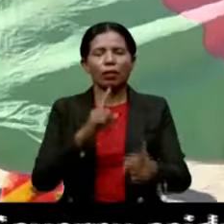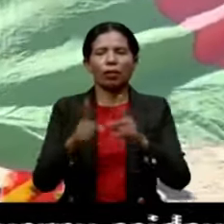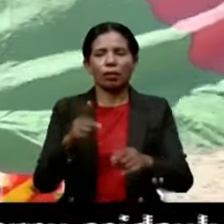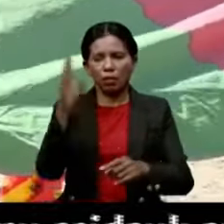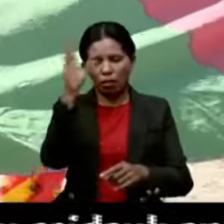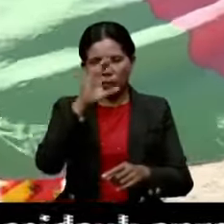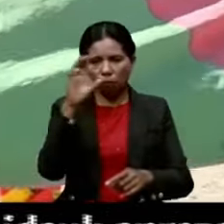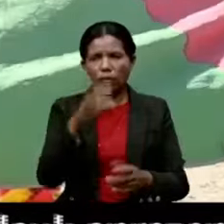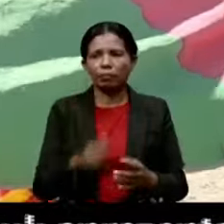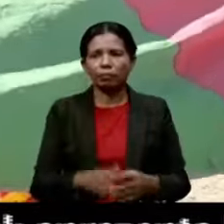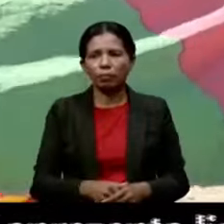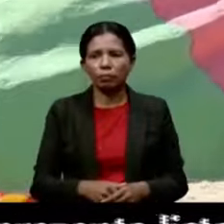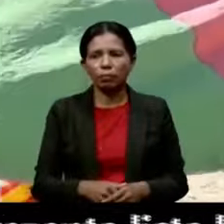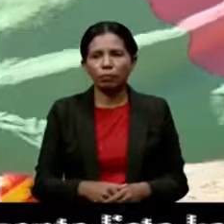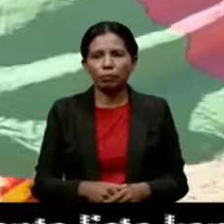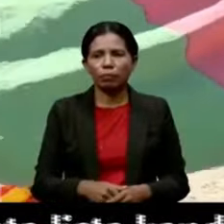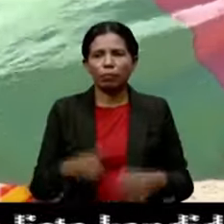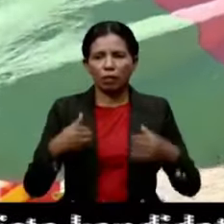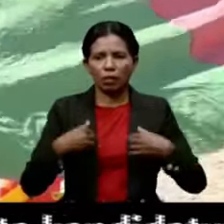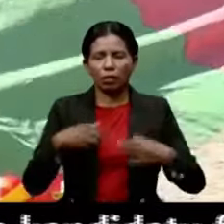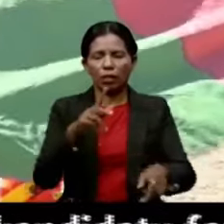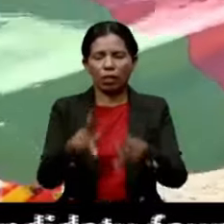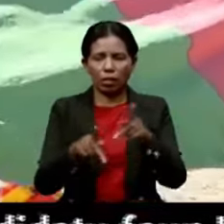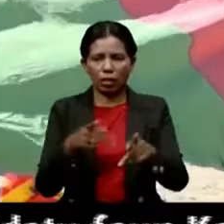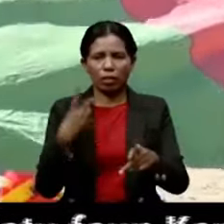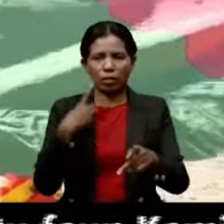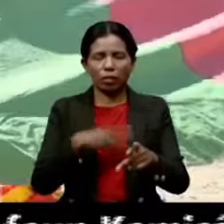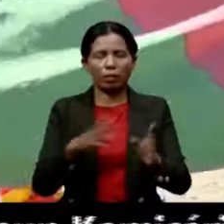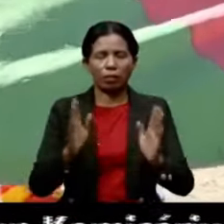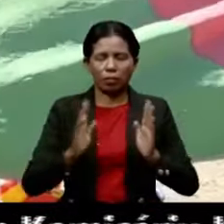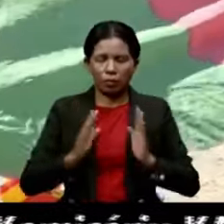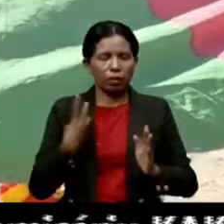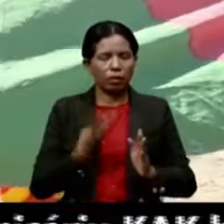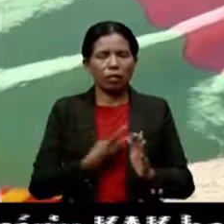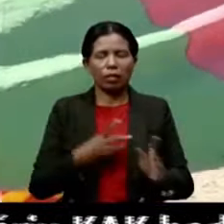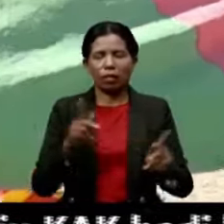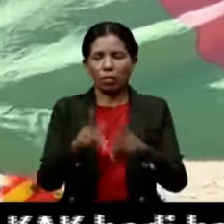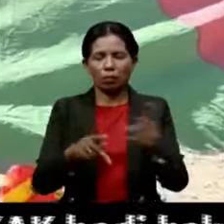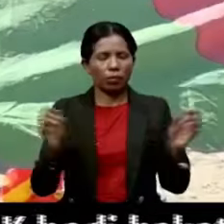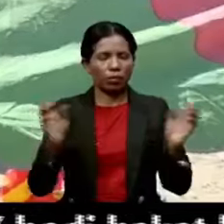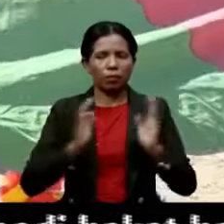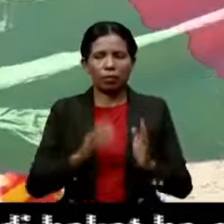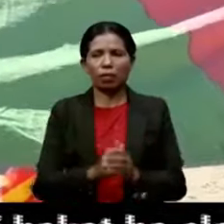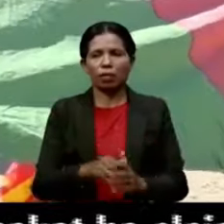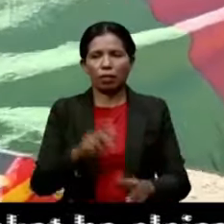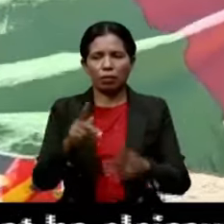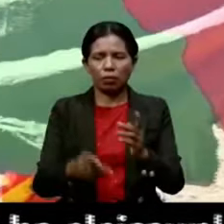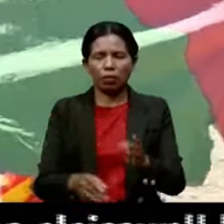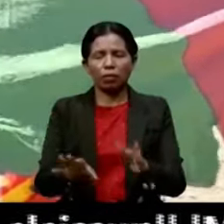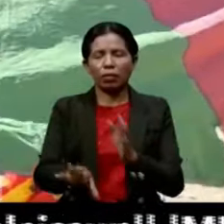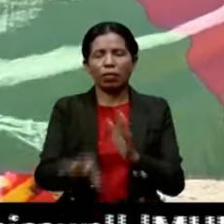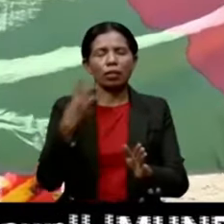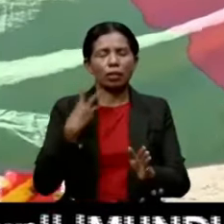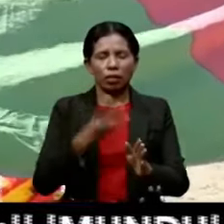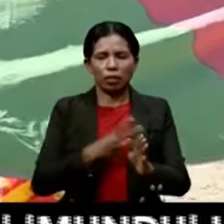buka siru ya pobu mak ita bel bot la pobu ita la bot ida bot la ya so pobu mak poti ita bot